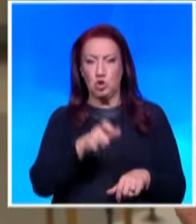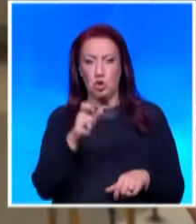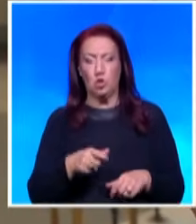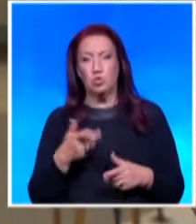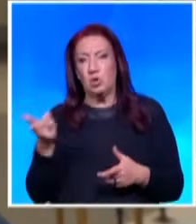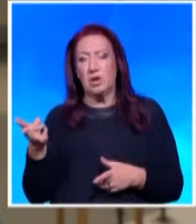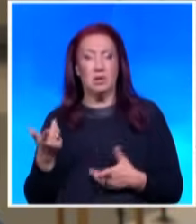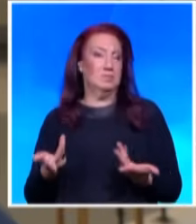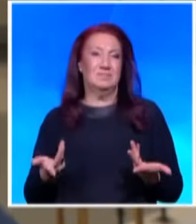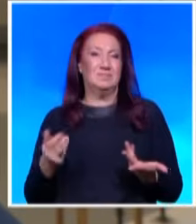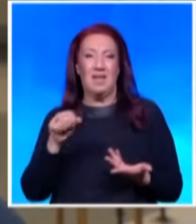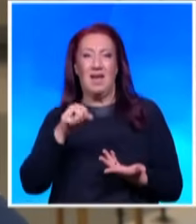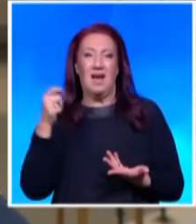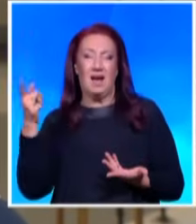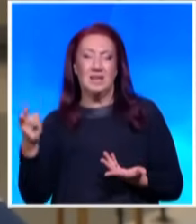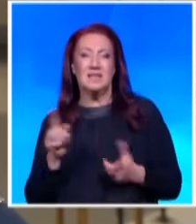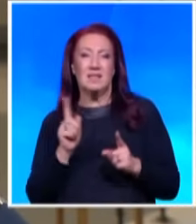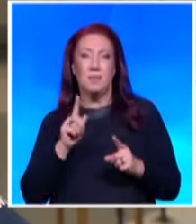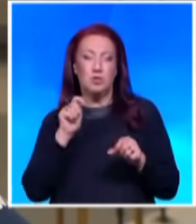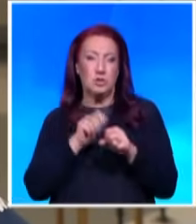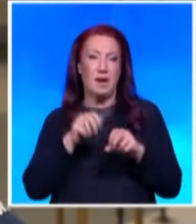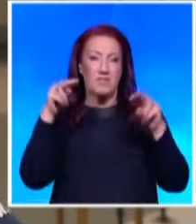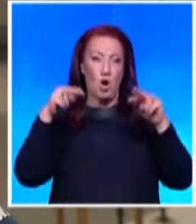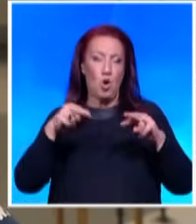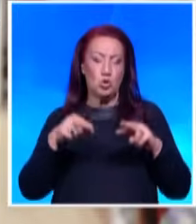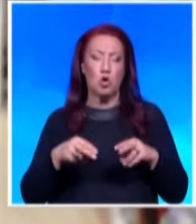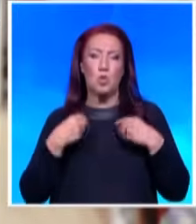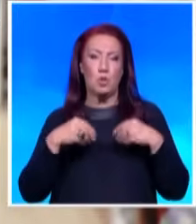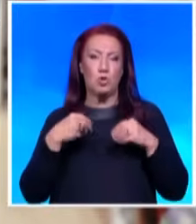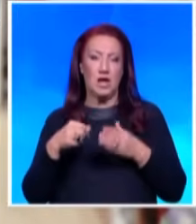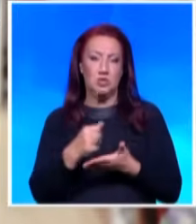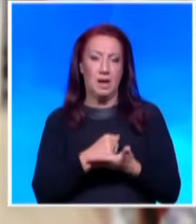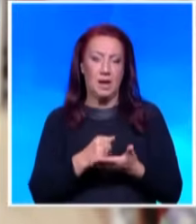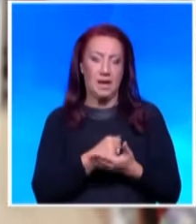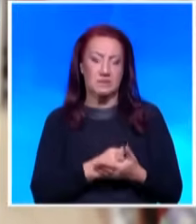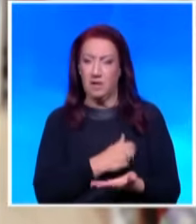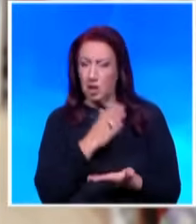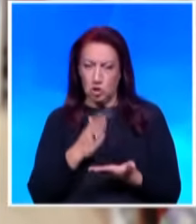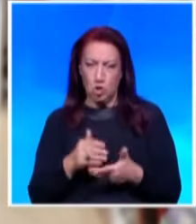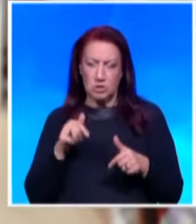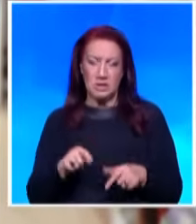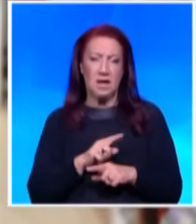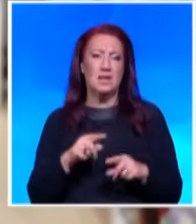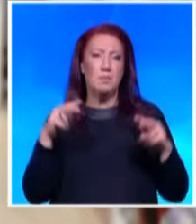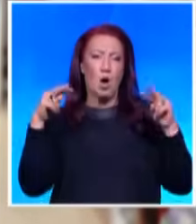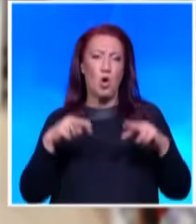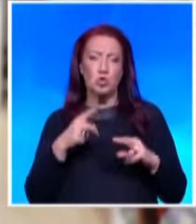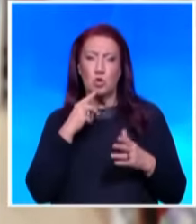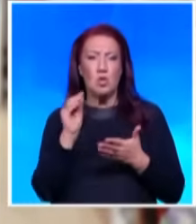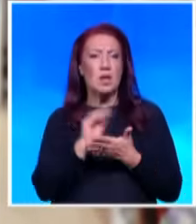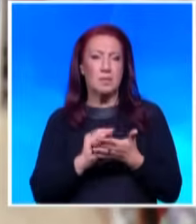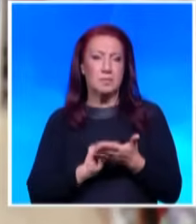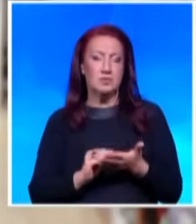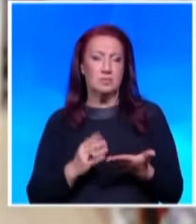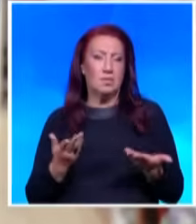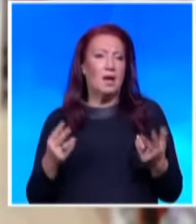безсилие при контрол върху лекарство разпространението. До сега не е имало контрол при предписването. И какъв контрол може да има,